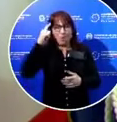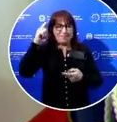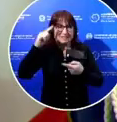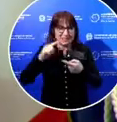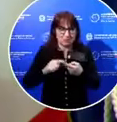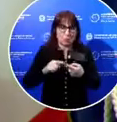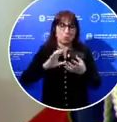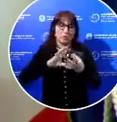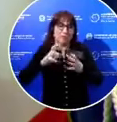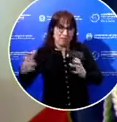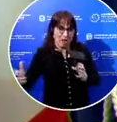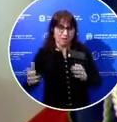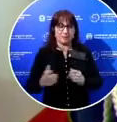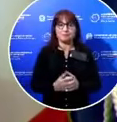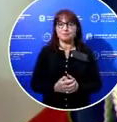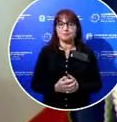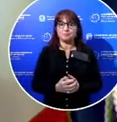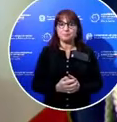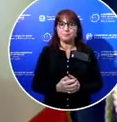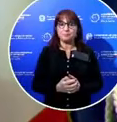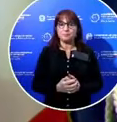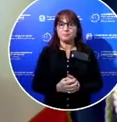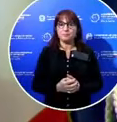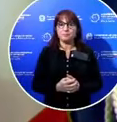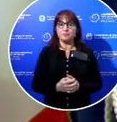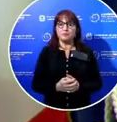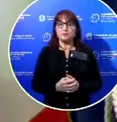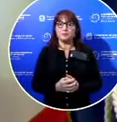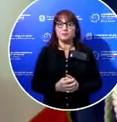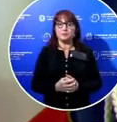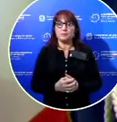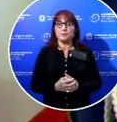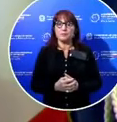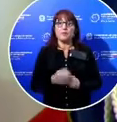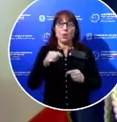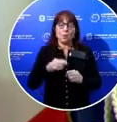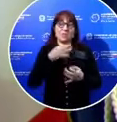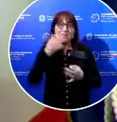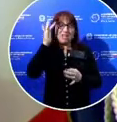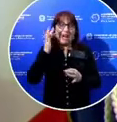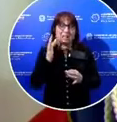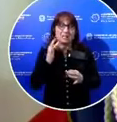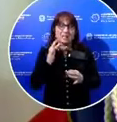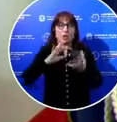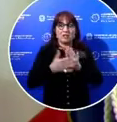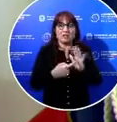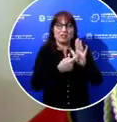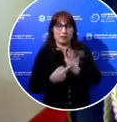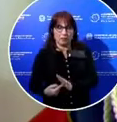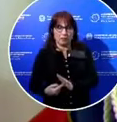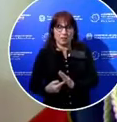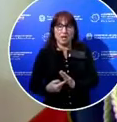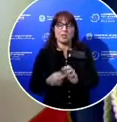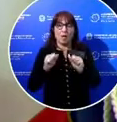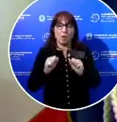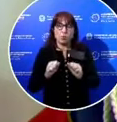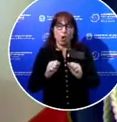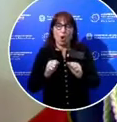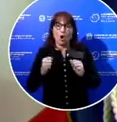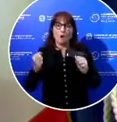disturbi di vario genere. Questo senza contare l'esposizione al rischio di dipendenza che potrebbe influenzare in modo